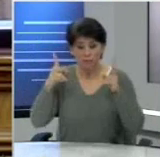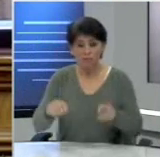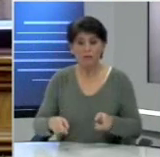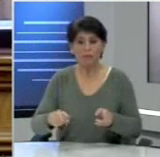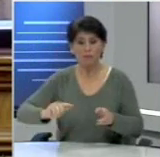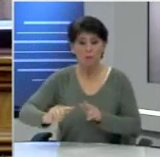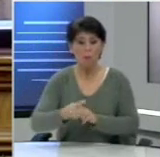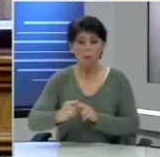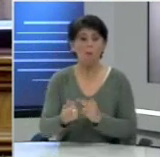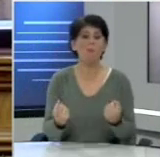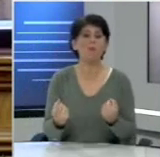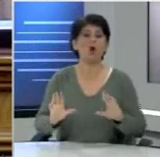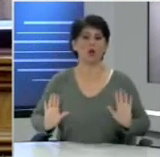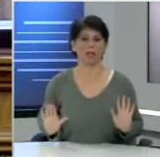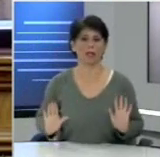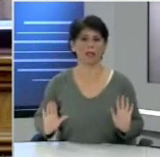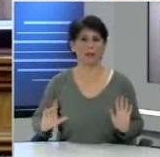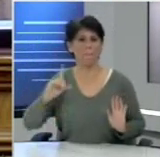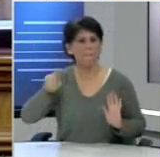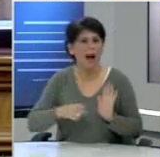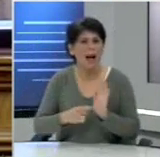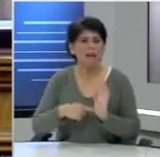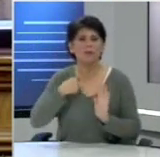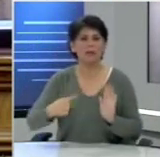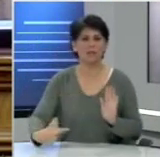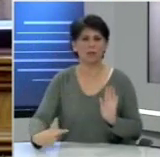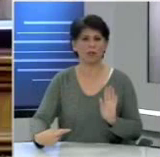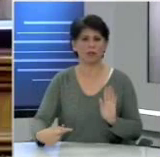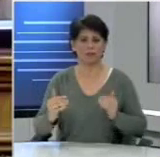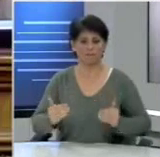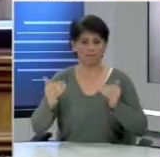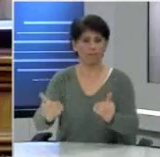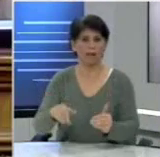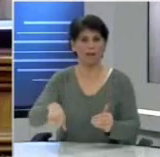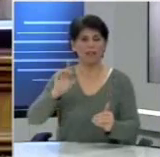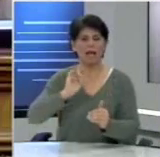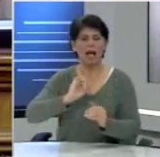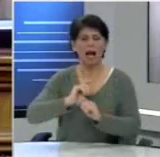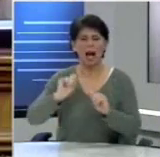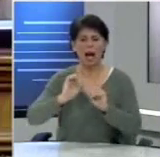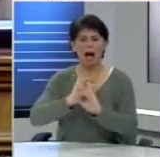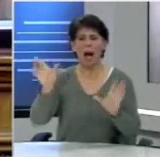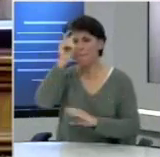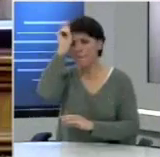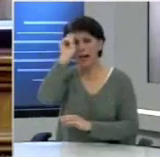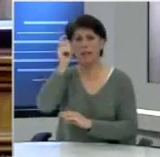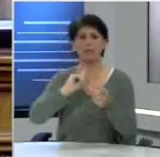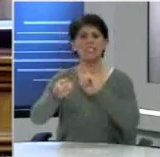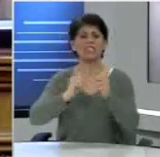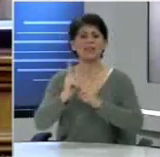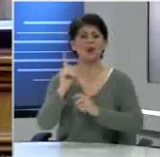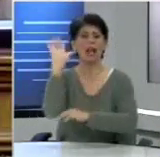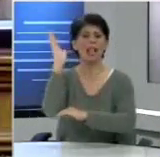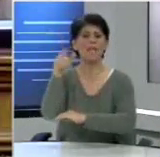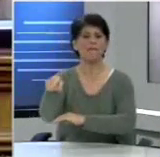οδηγεί πουθενά. Να ανακληθεί αυτή η απαράδεκτη και νομικά ανυπόστατη συμφωνία με τη Λιβύη, που